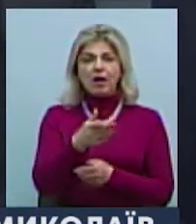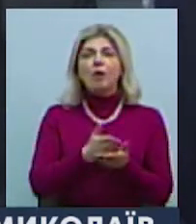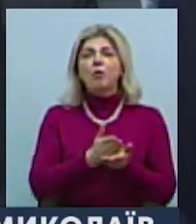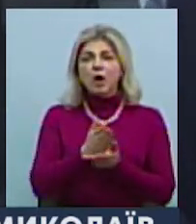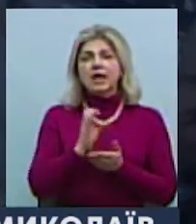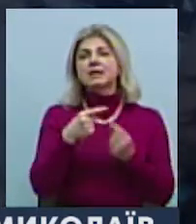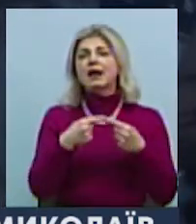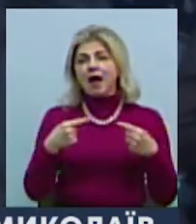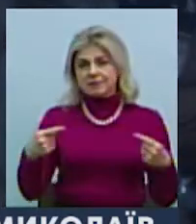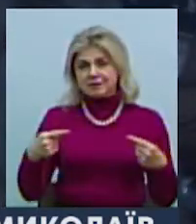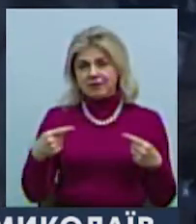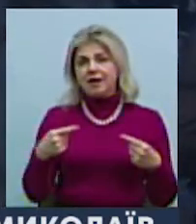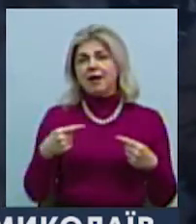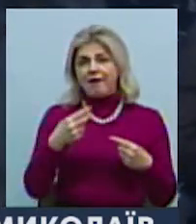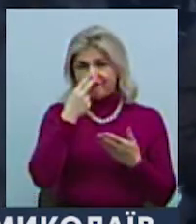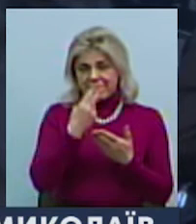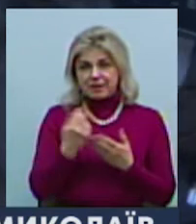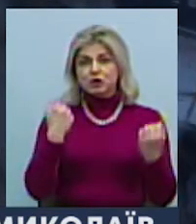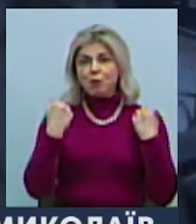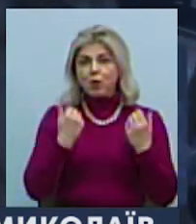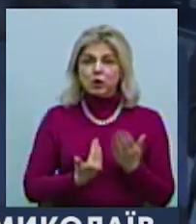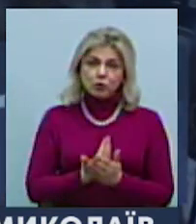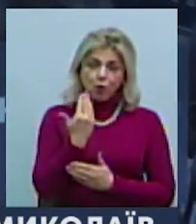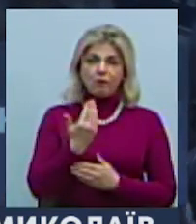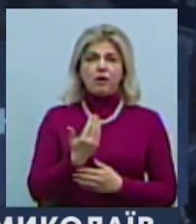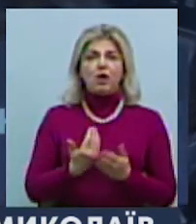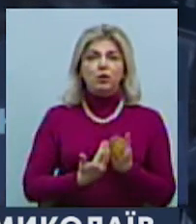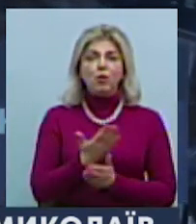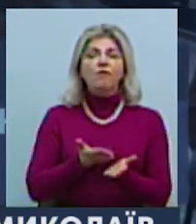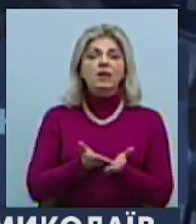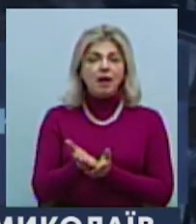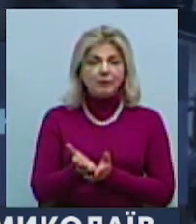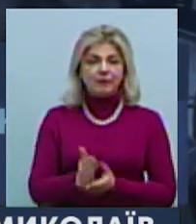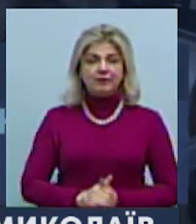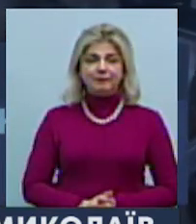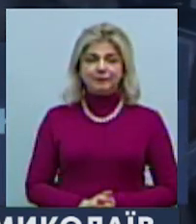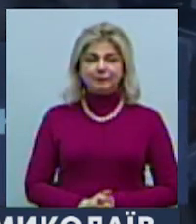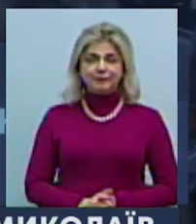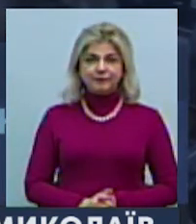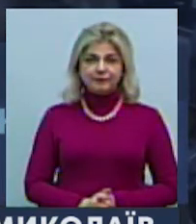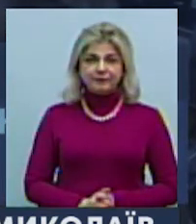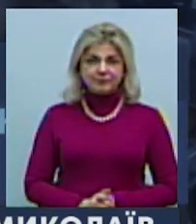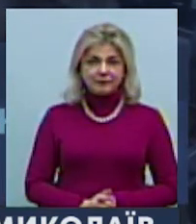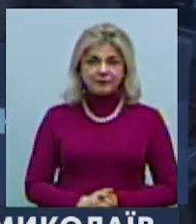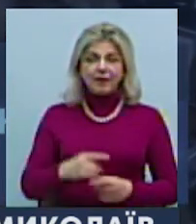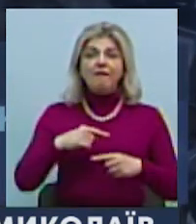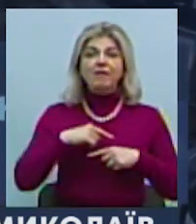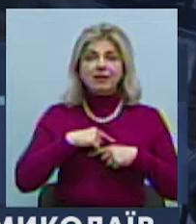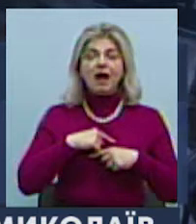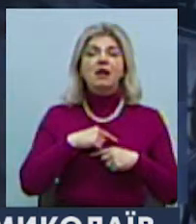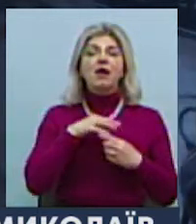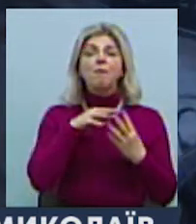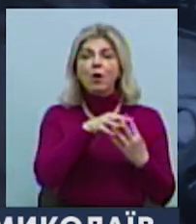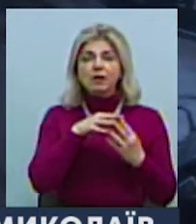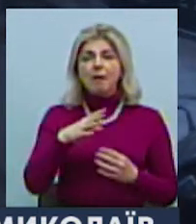змішаними єдиноборствами. Від спорту для мене нове направлення. Вид спорту для мене новий напрям. Фінальний поєдинок був у